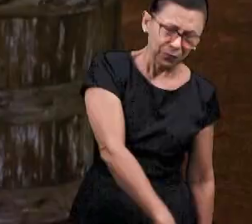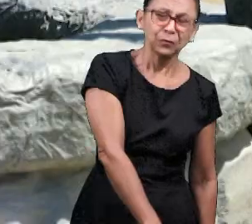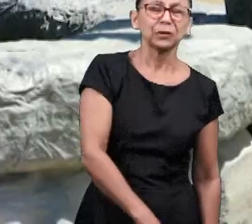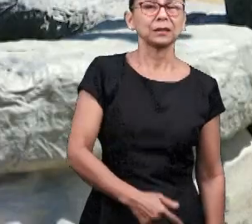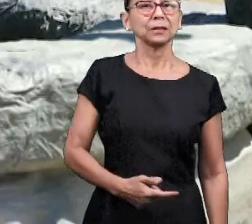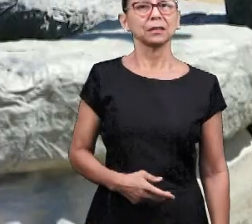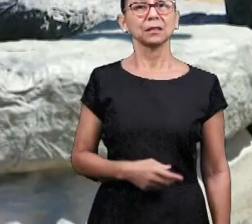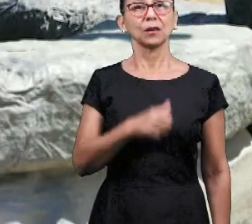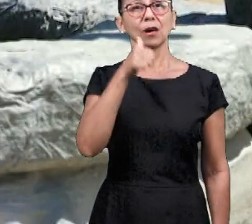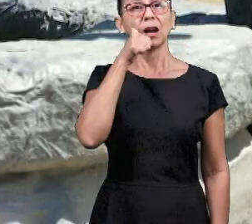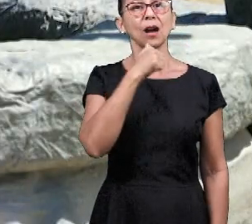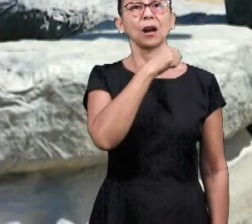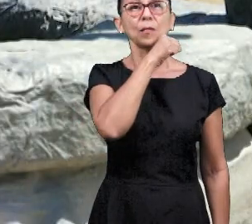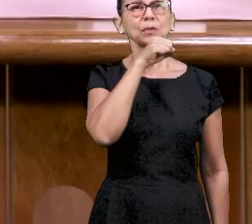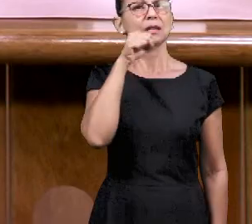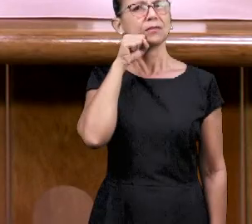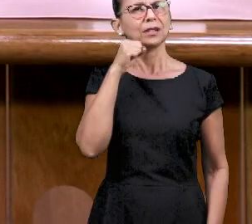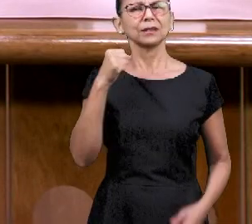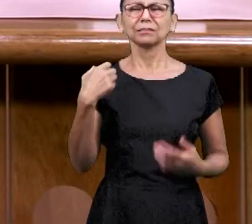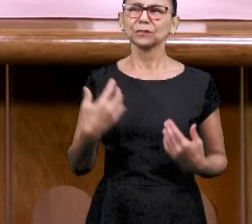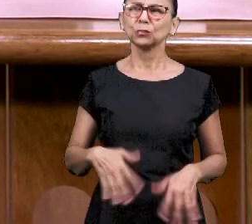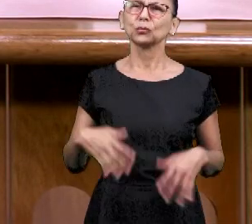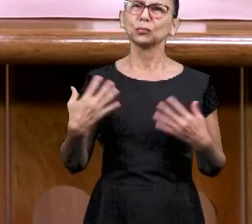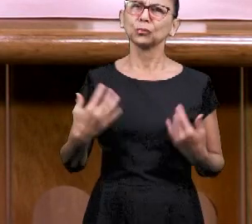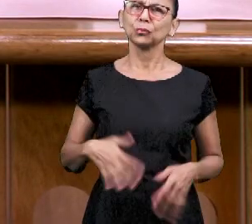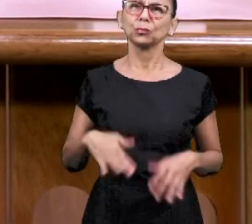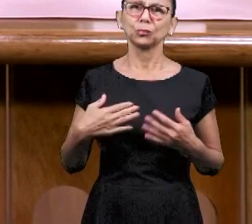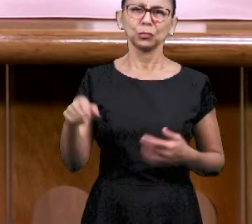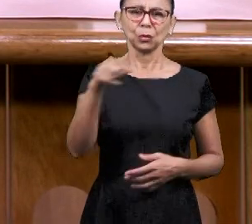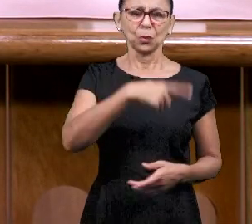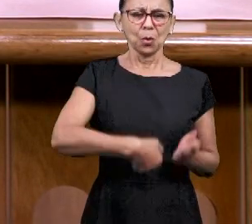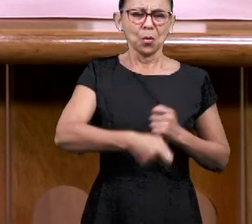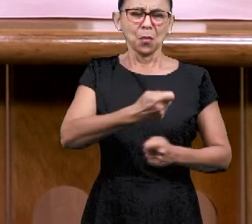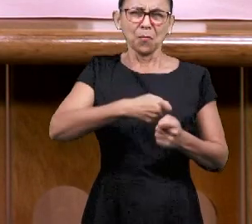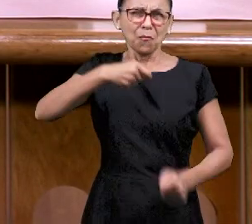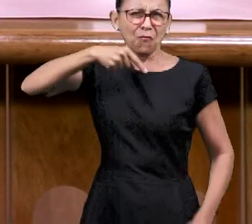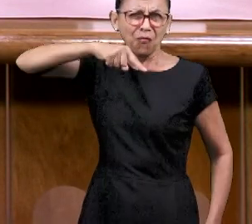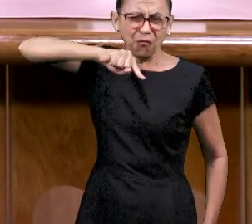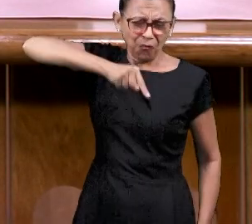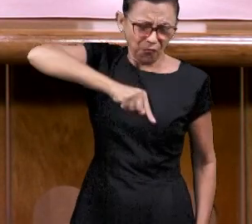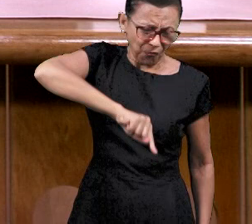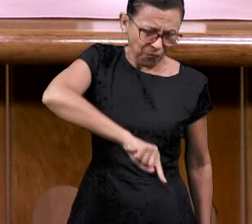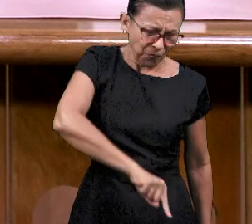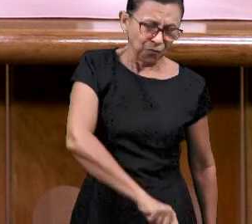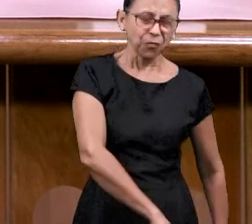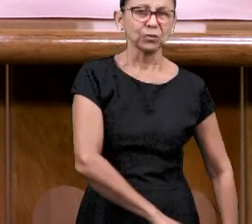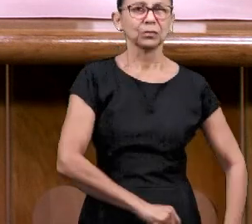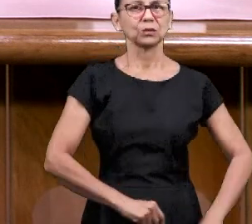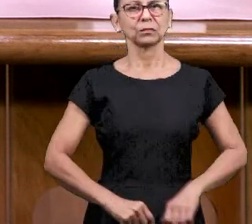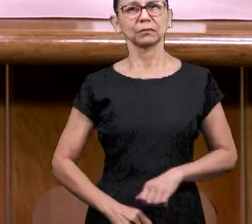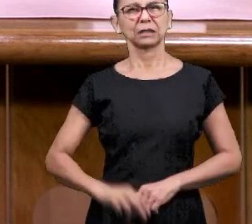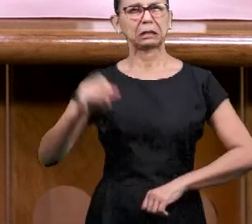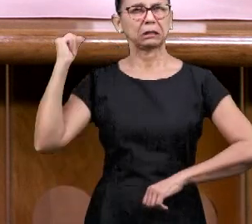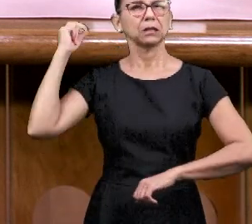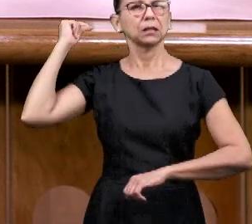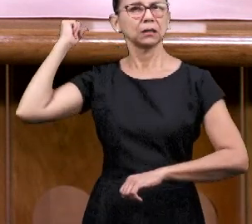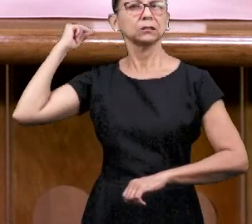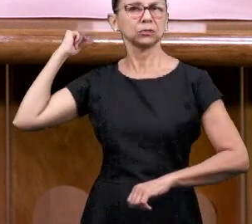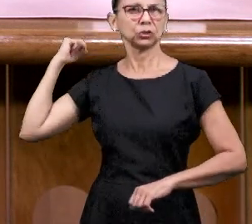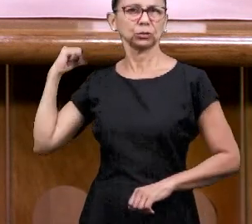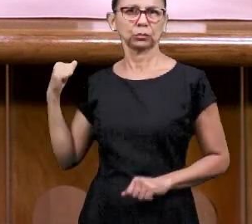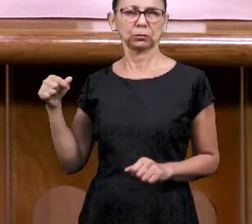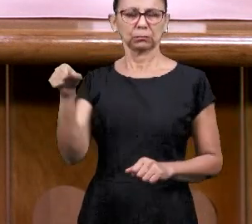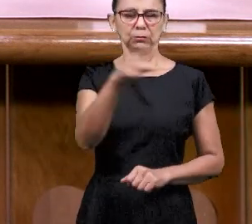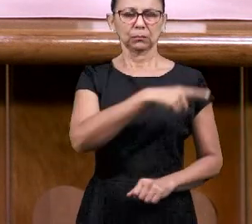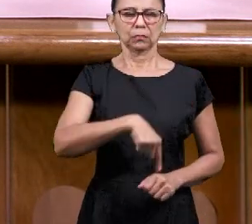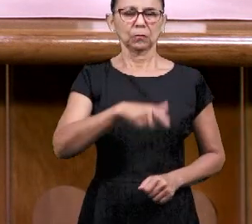cette région. Cette figure montre que ce puits dans cette région, selon les historiens, il s'agit